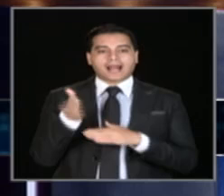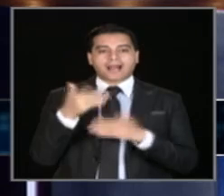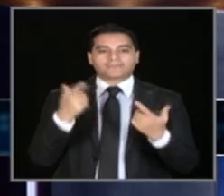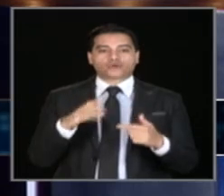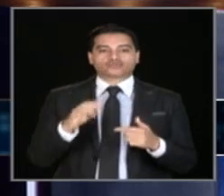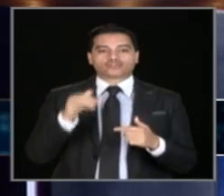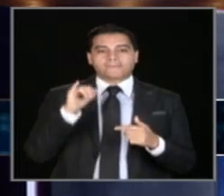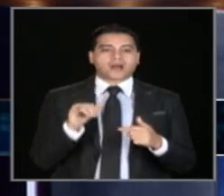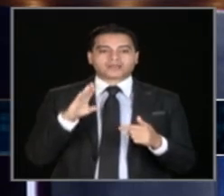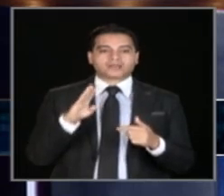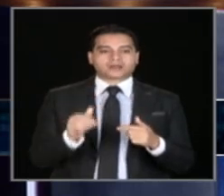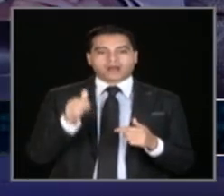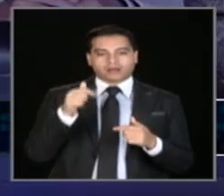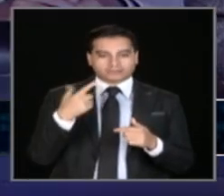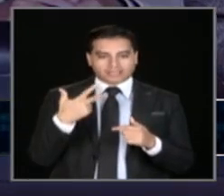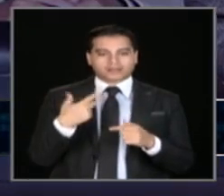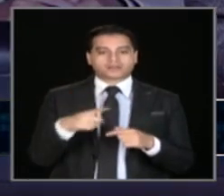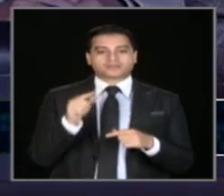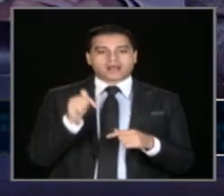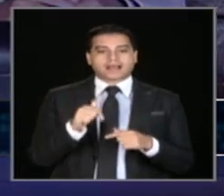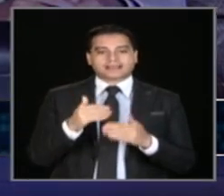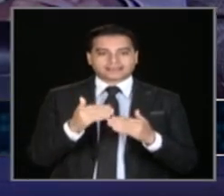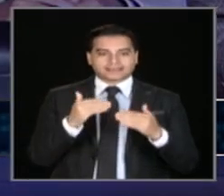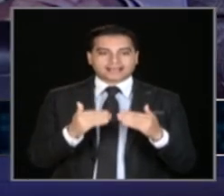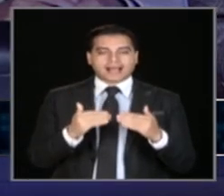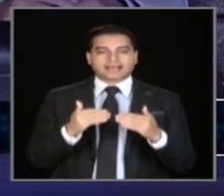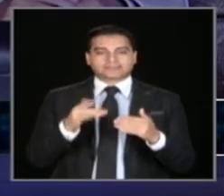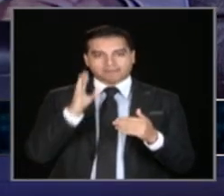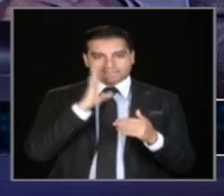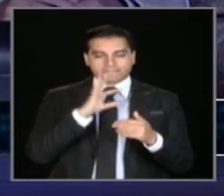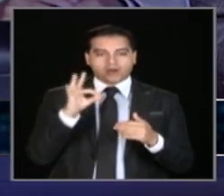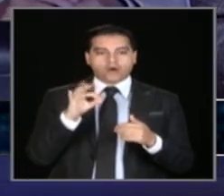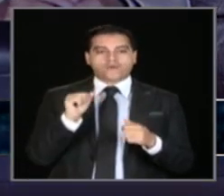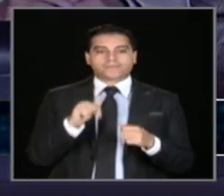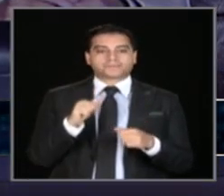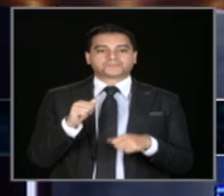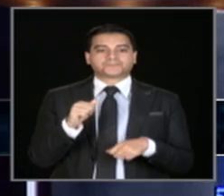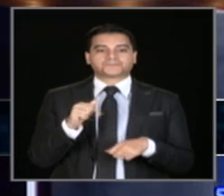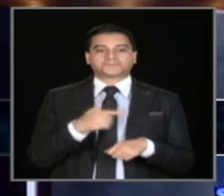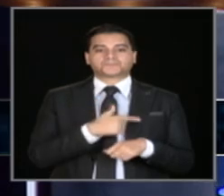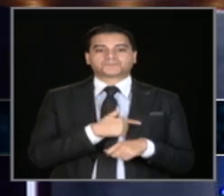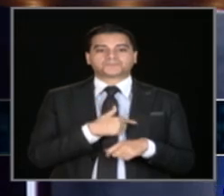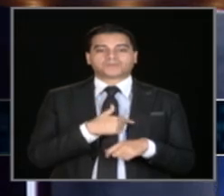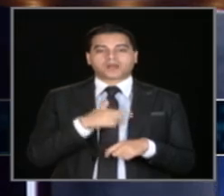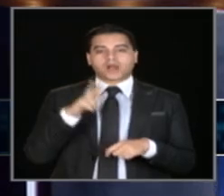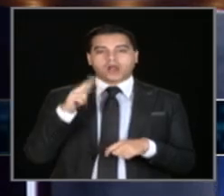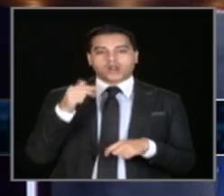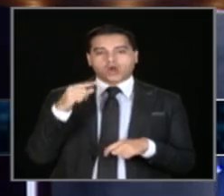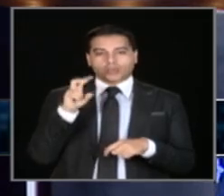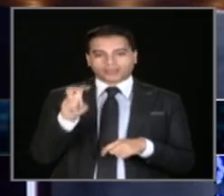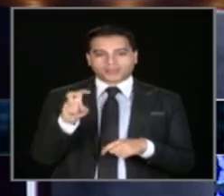جامايكا؟ 3. صح. تحدث متلازمة كوشنج نتيجة زيادة أحد هرمونات الغدة القزرية، فما